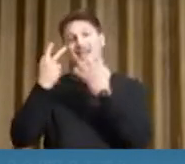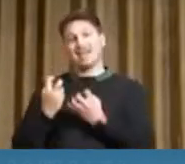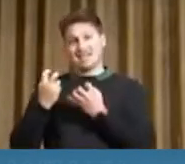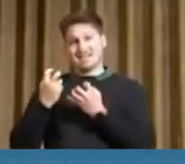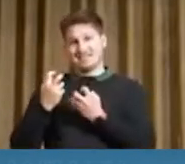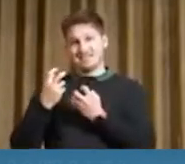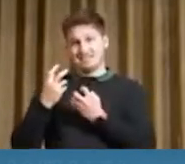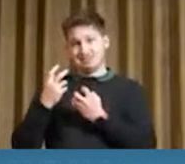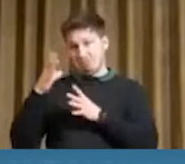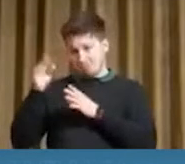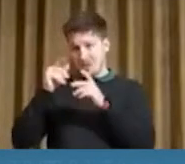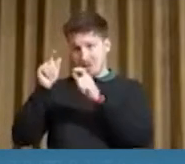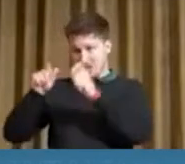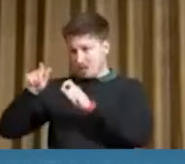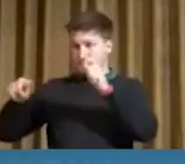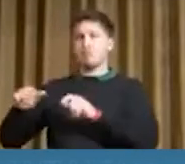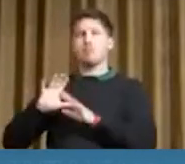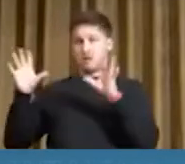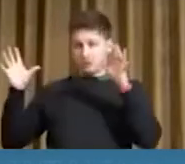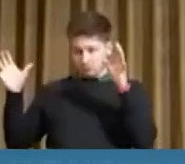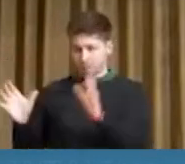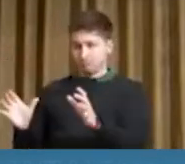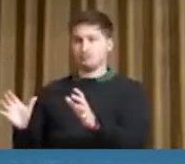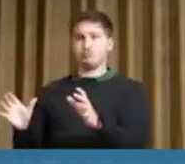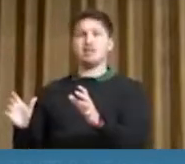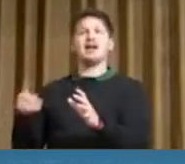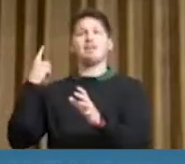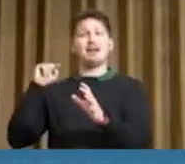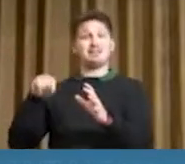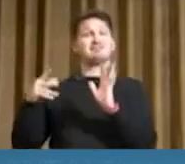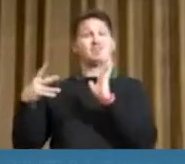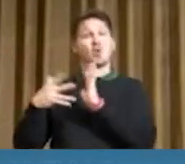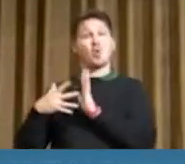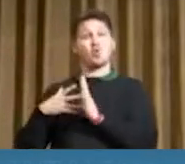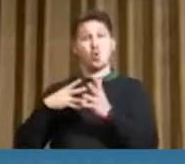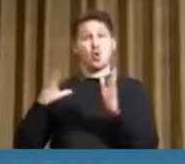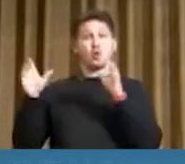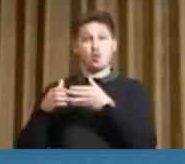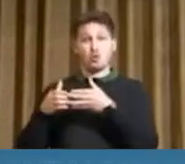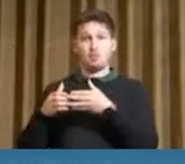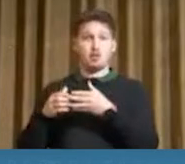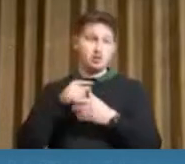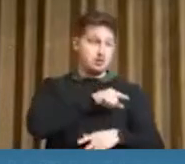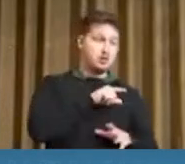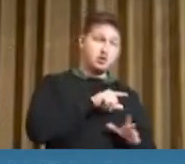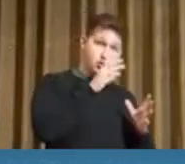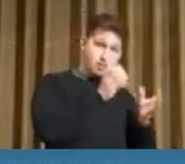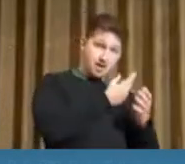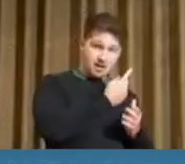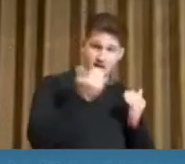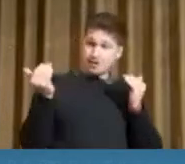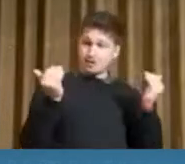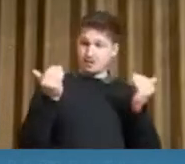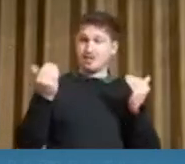quasi eingeschlossen, haben aber, um sie als Kontrollgruppe vergleichen können zu Kohorte 1, die erst ab dem 18.